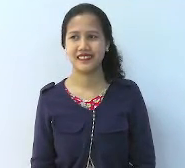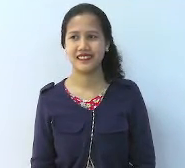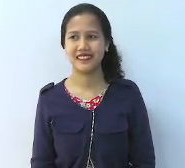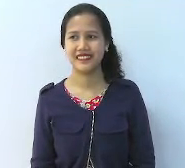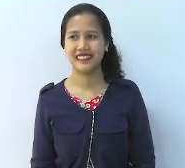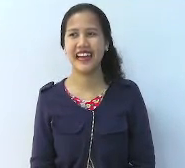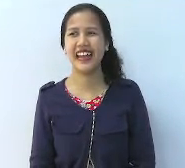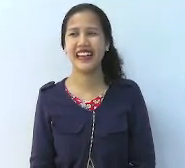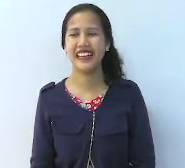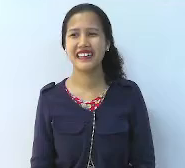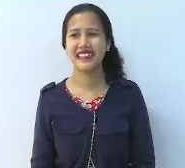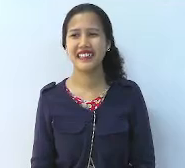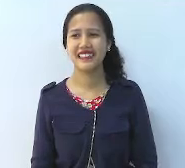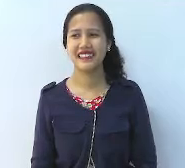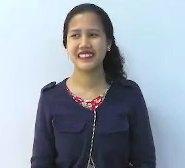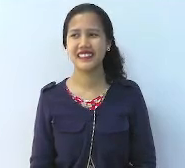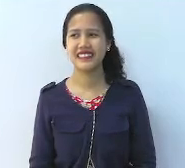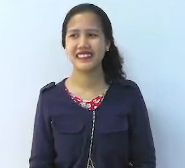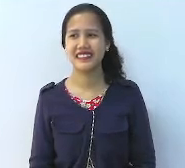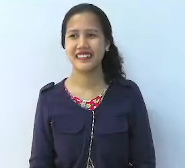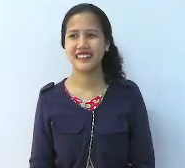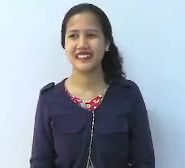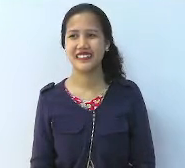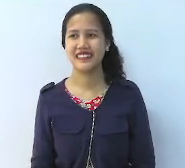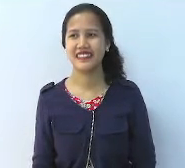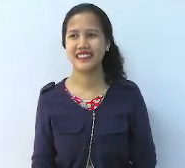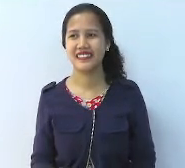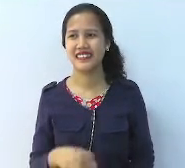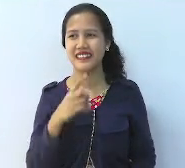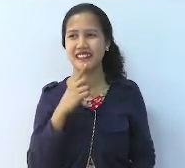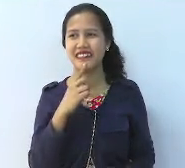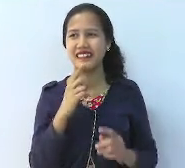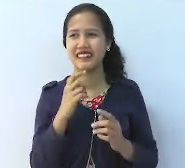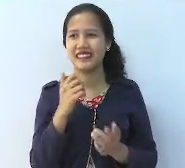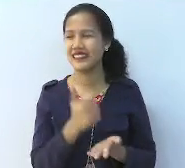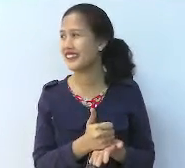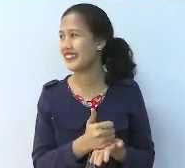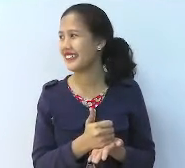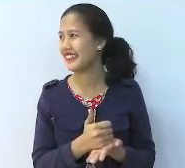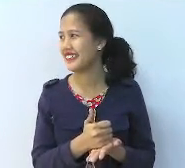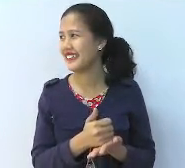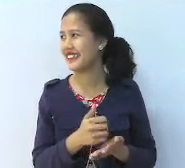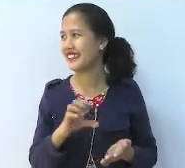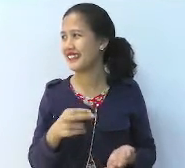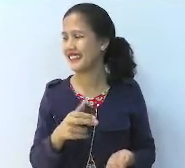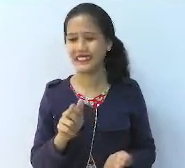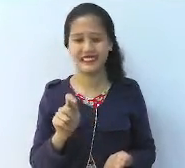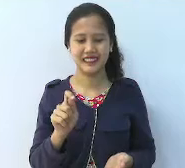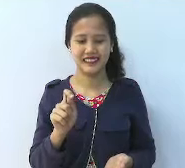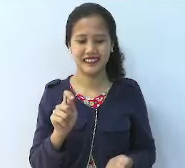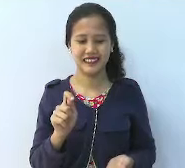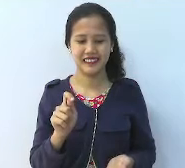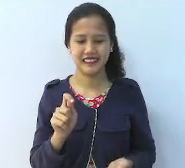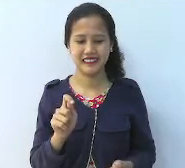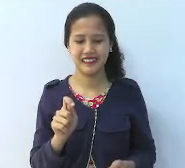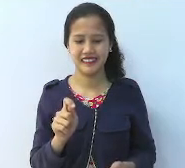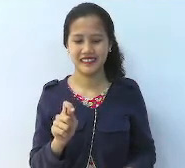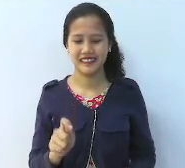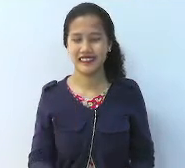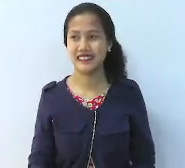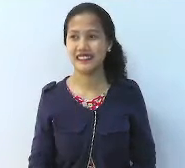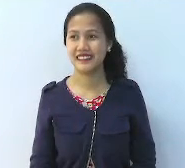Partner mo sa pag-i-area, ikaw naman, grabe. Bakit may nabasa ako nag ano, comment, amen po.